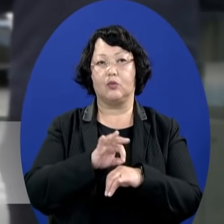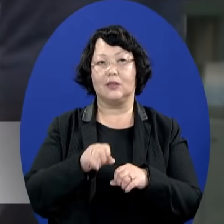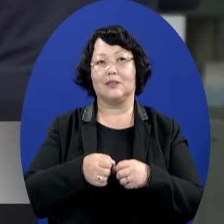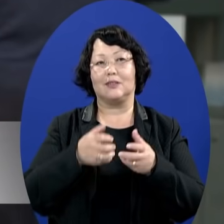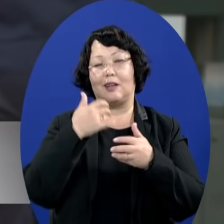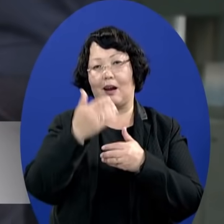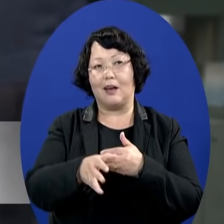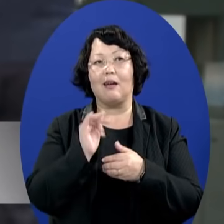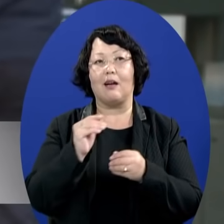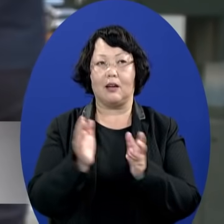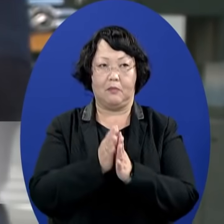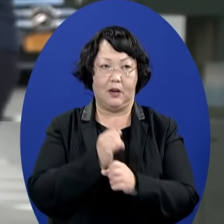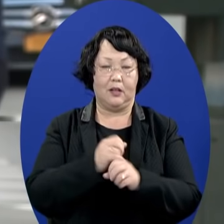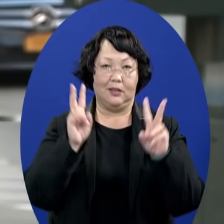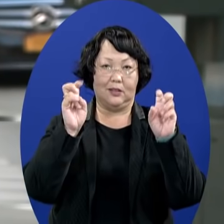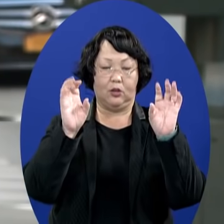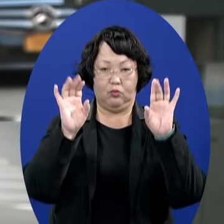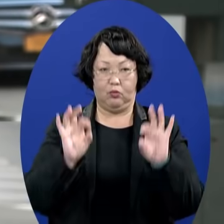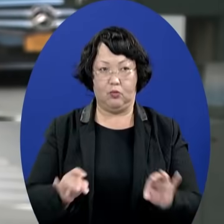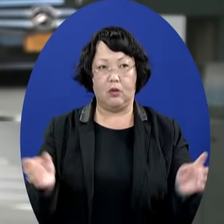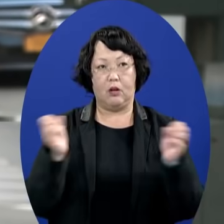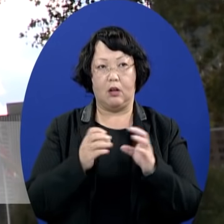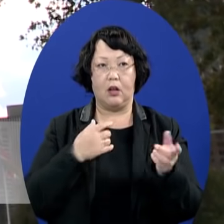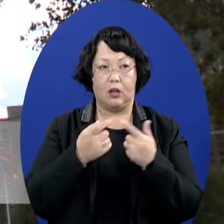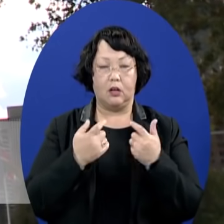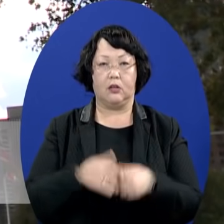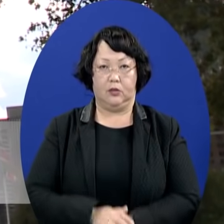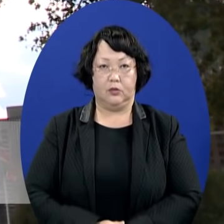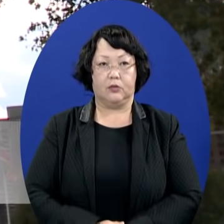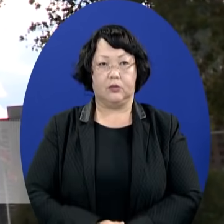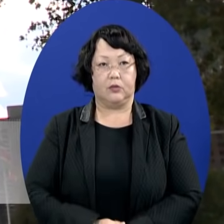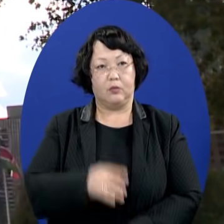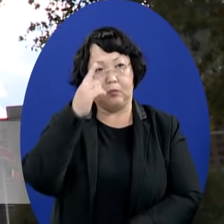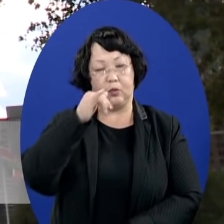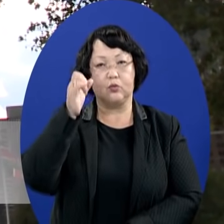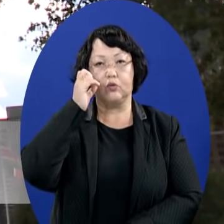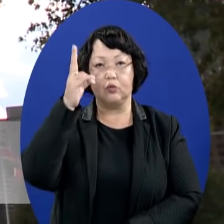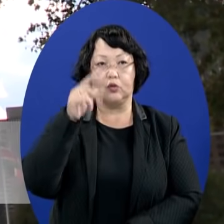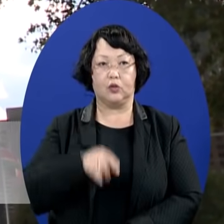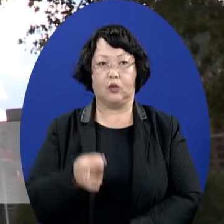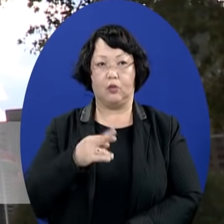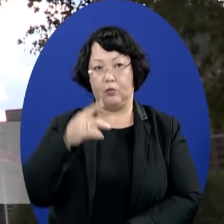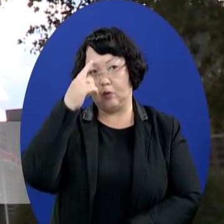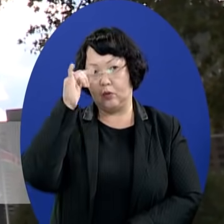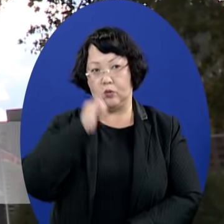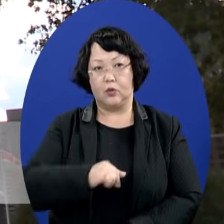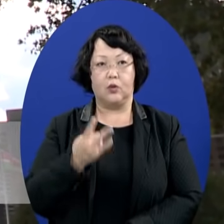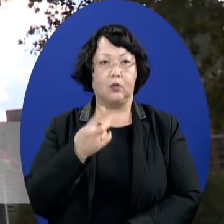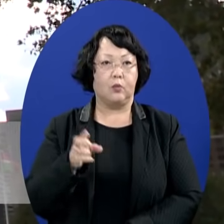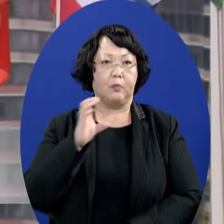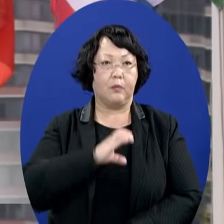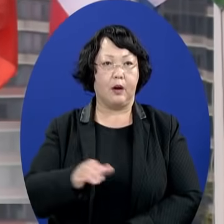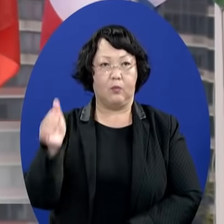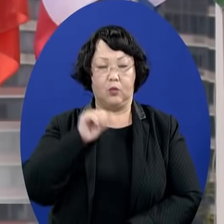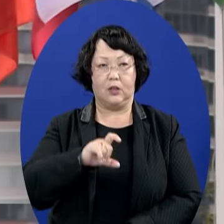ажиллах вэ гэсэн өргөн сэдвийн хүрээнд хоёр тал ярилцлаа. Монгол улсын ерөнхийлөгч энэ онд Монгол улсын нэгдсэн үндэстний байгууллагын